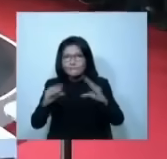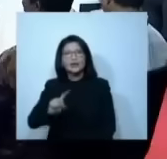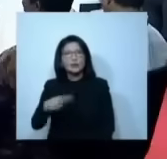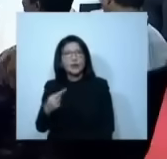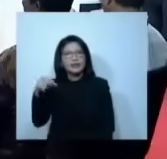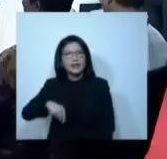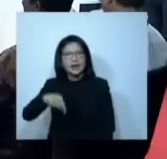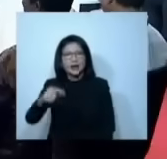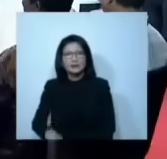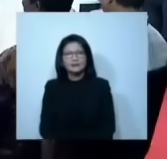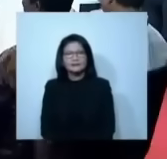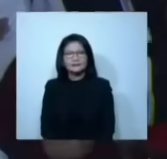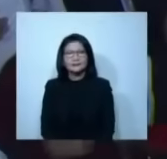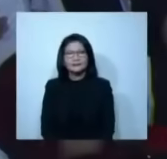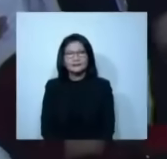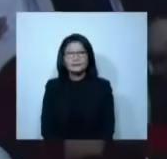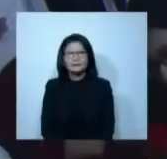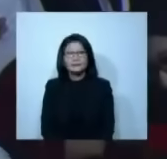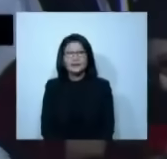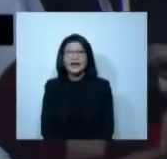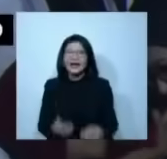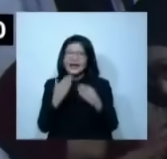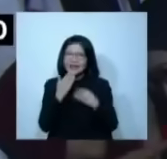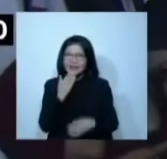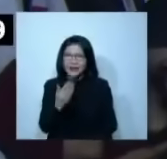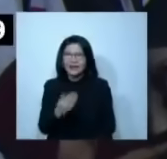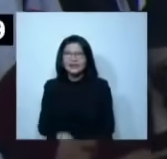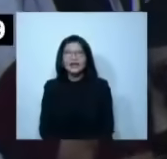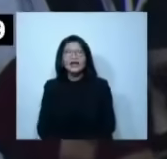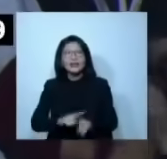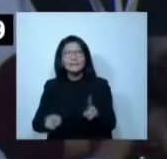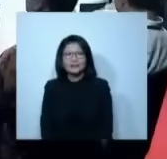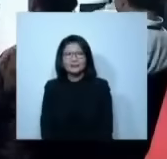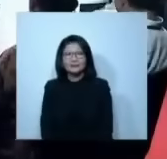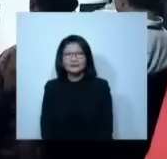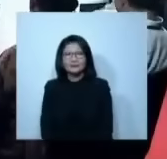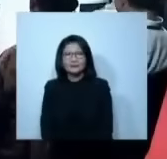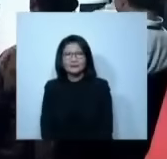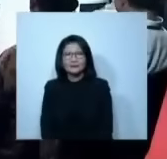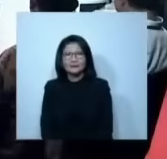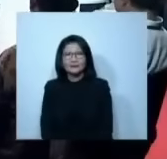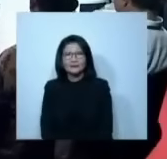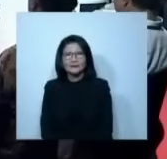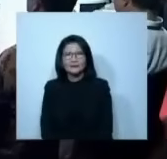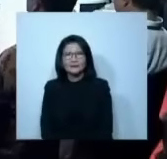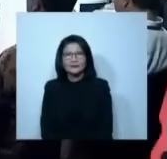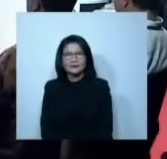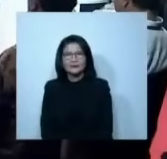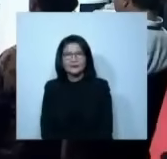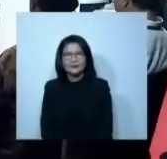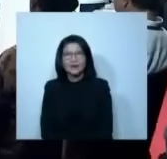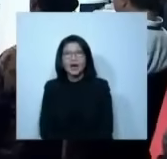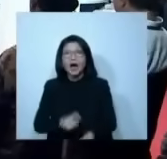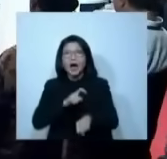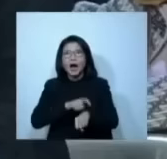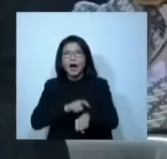komparasi sebab Ketika saya memilih salah satu yang unggul dengan kriteria Apun ketika itu saya membandingkan dia lebih